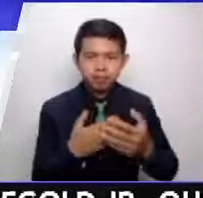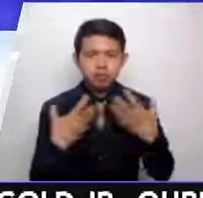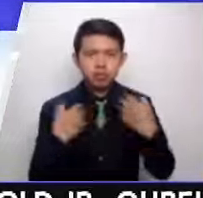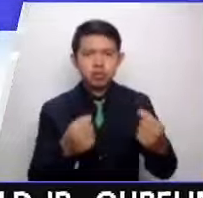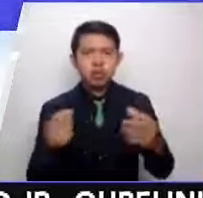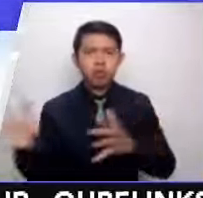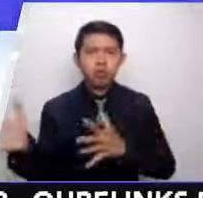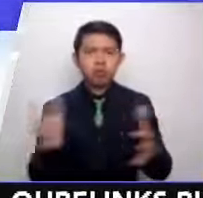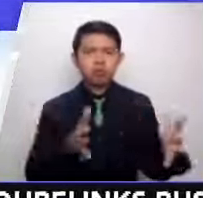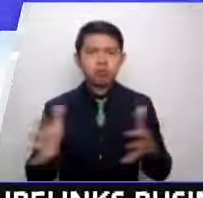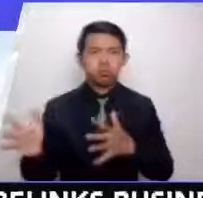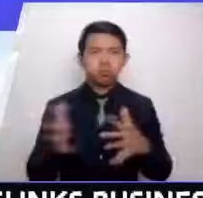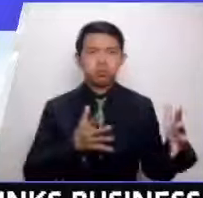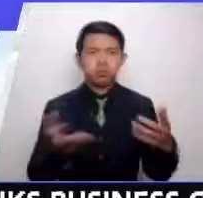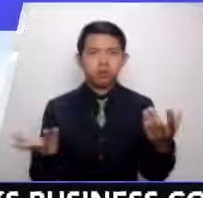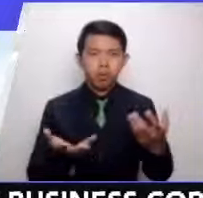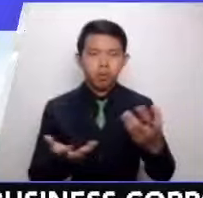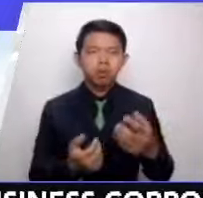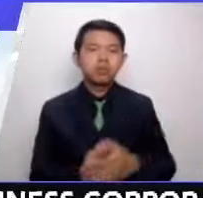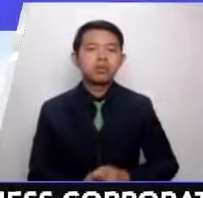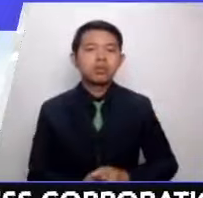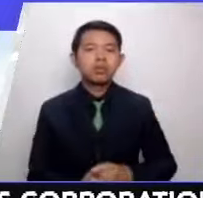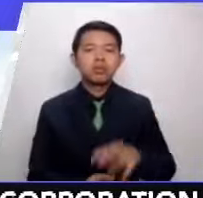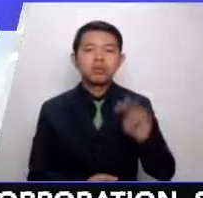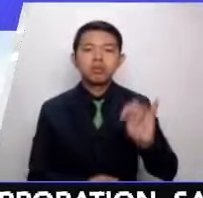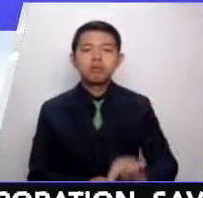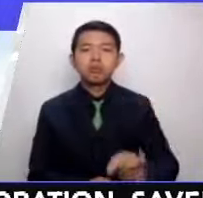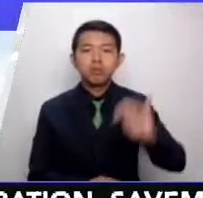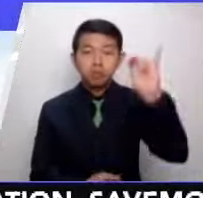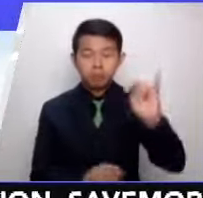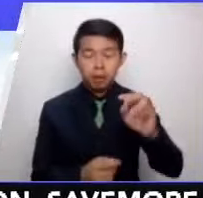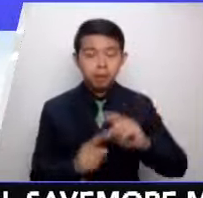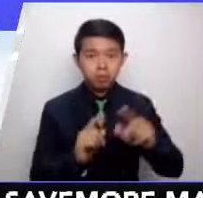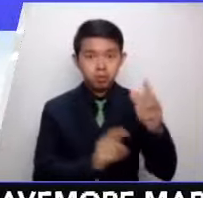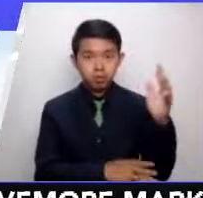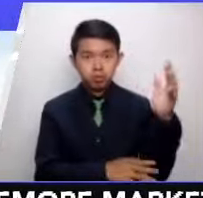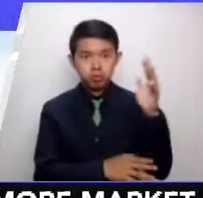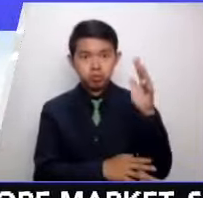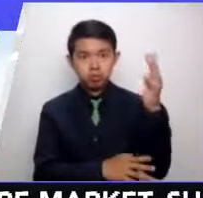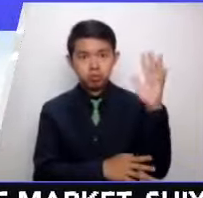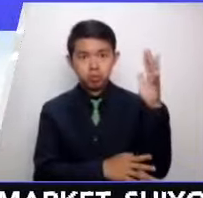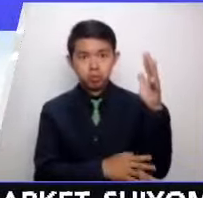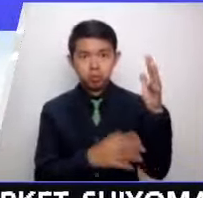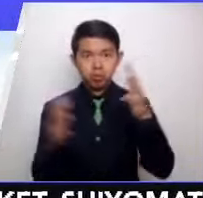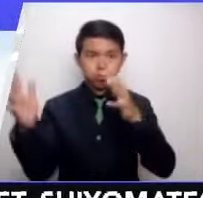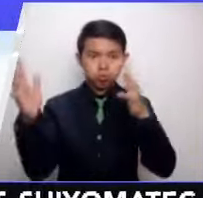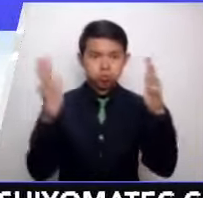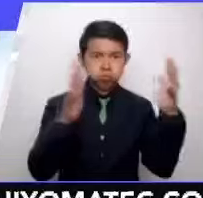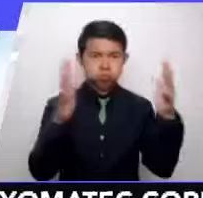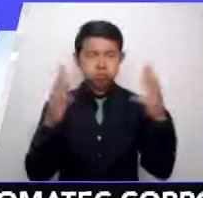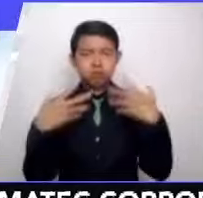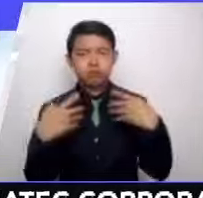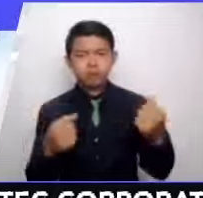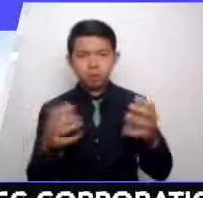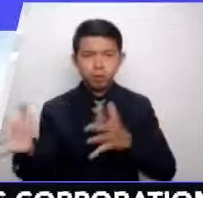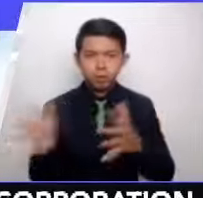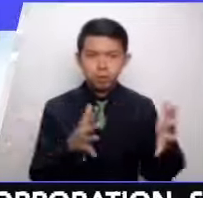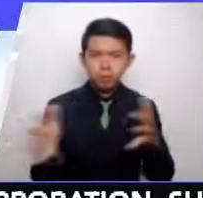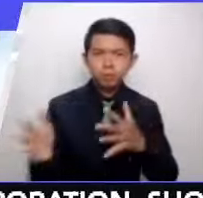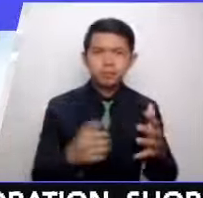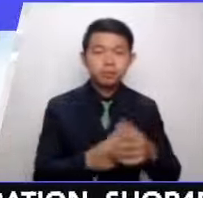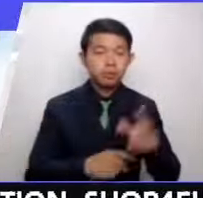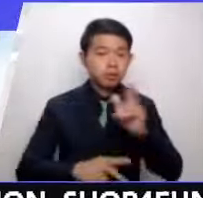Tila nagsayawan ang mga puno at halaman doon sa lakas ng hangin. Dahil nababahala sa masamang panahon, nag-ani na ng mga palay